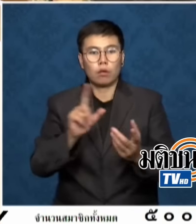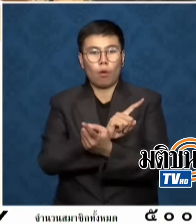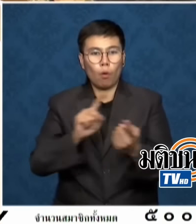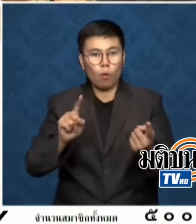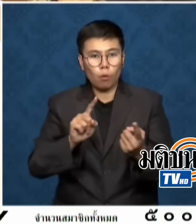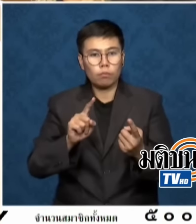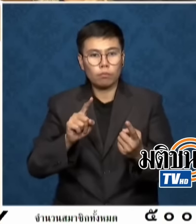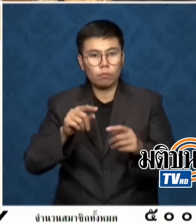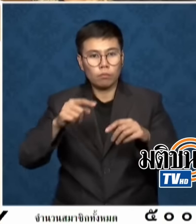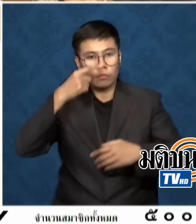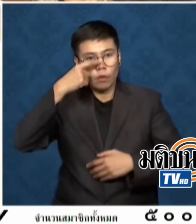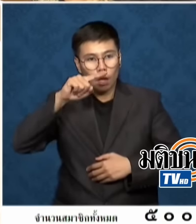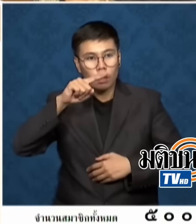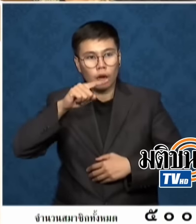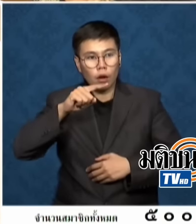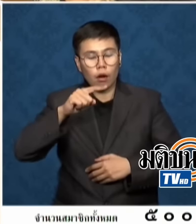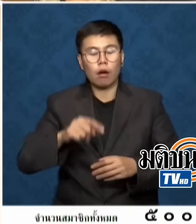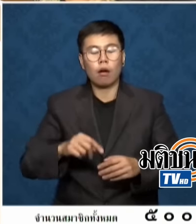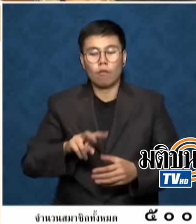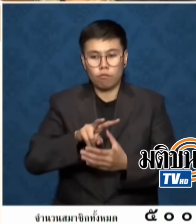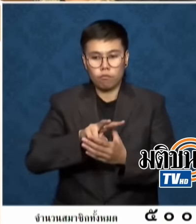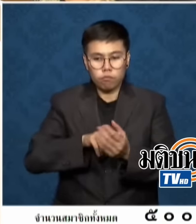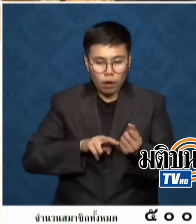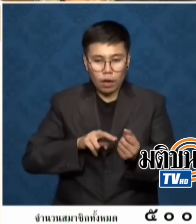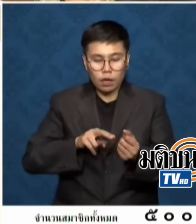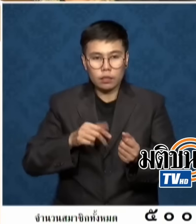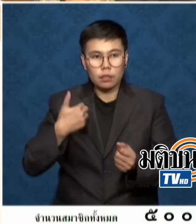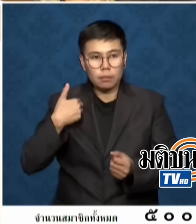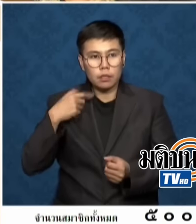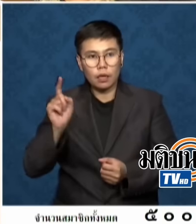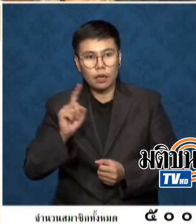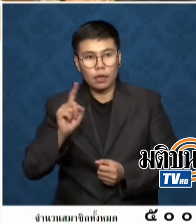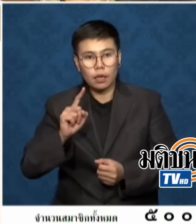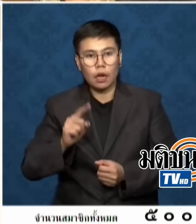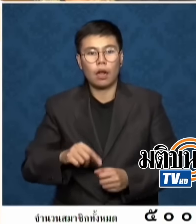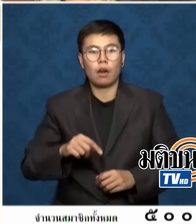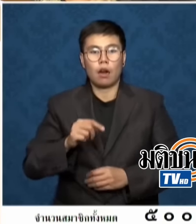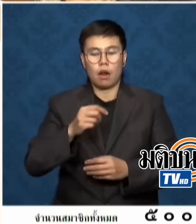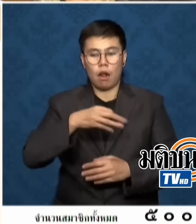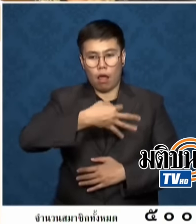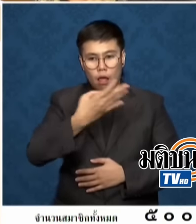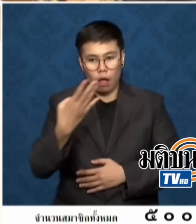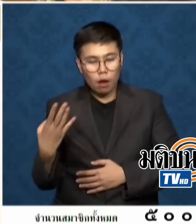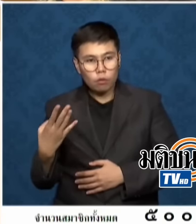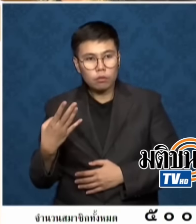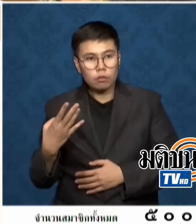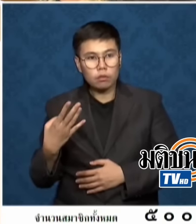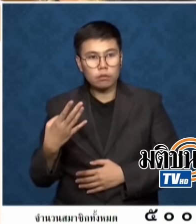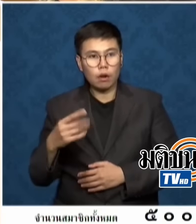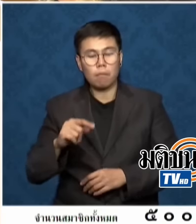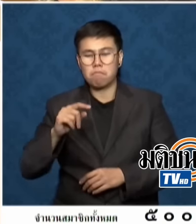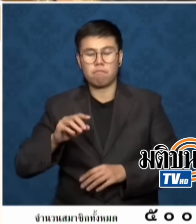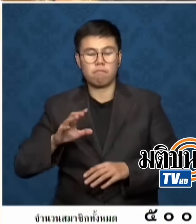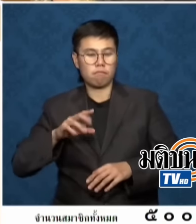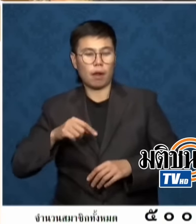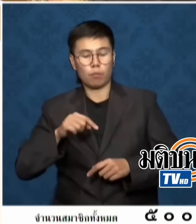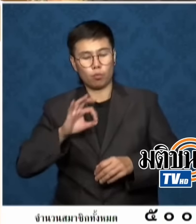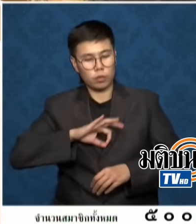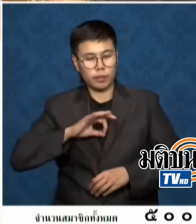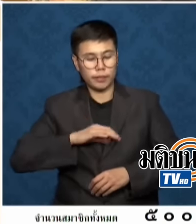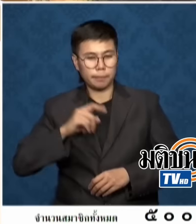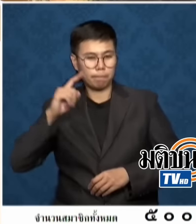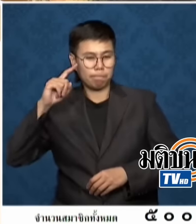าคู่รักเพศหลากหลายครอบครัวที่เป็นเควียร์ที่เป็นนอนไบนารี่ที่เขาไม่สะดวกใจใช้กรอบชายหญิงเนี่ยเข